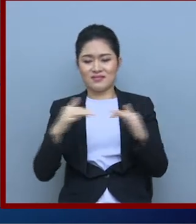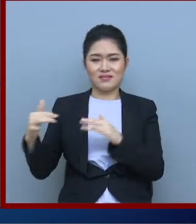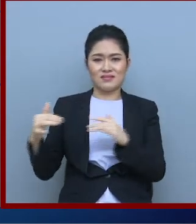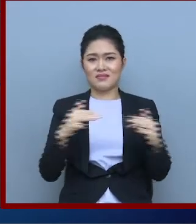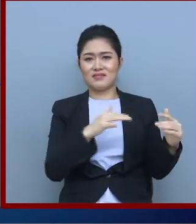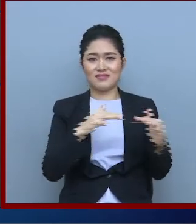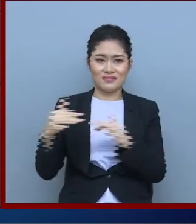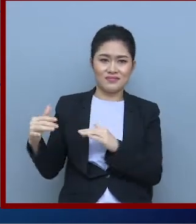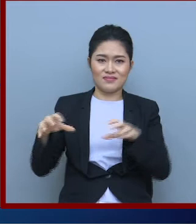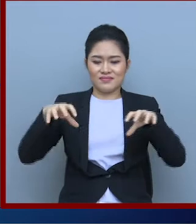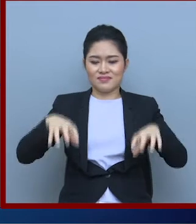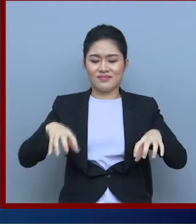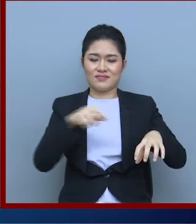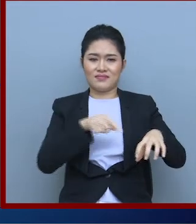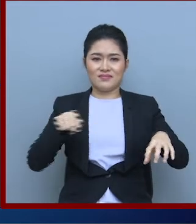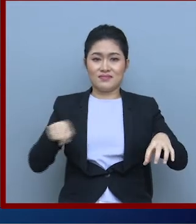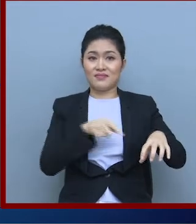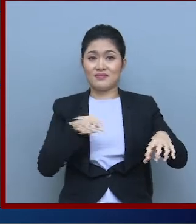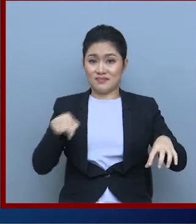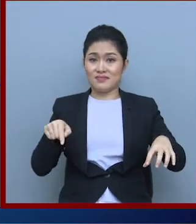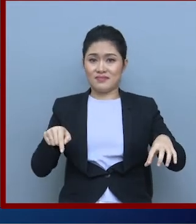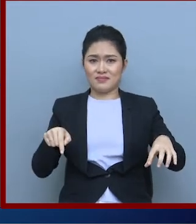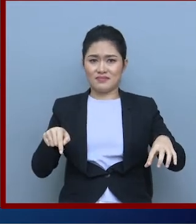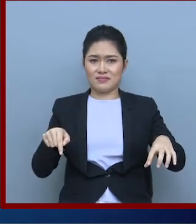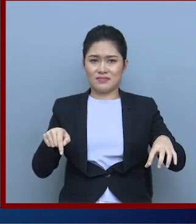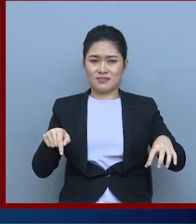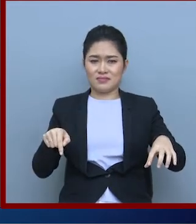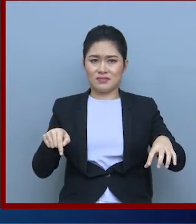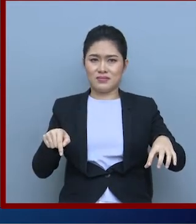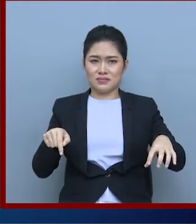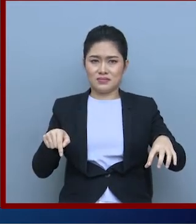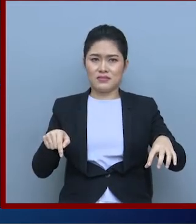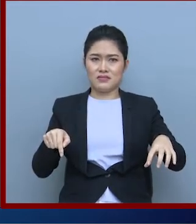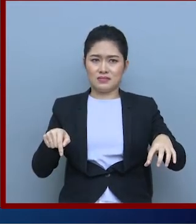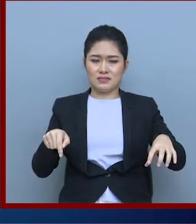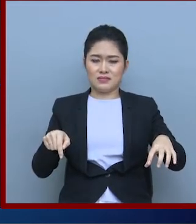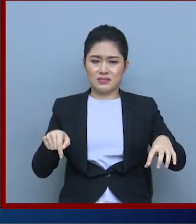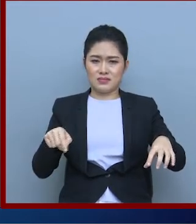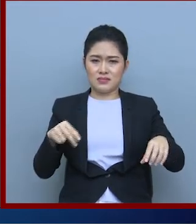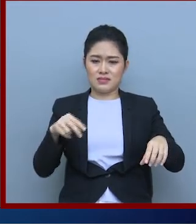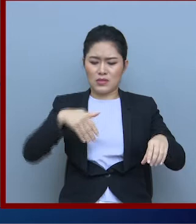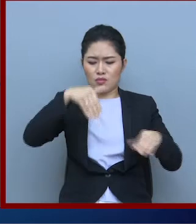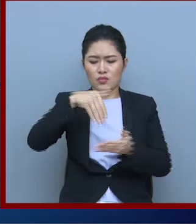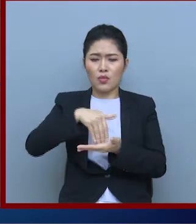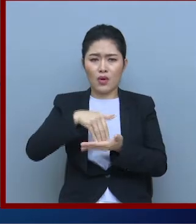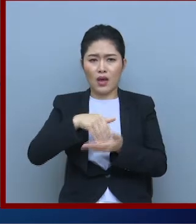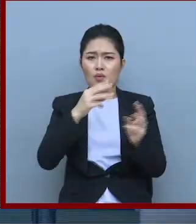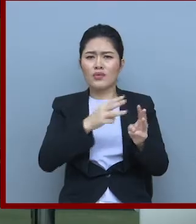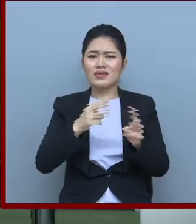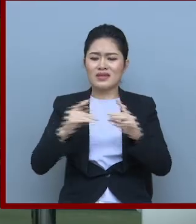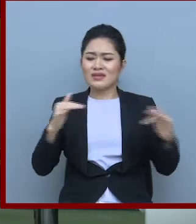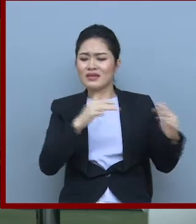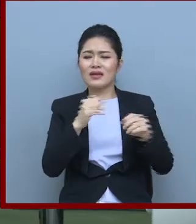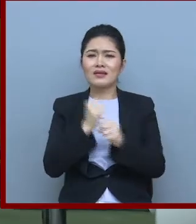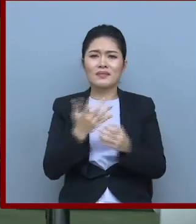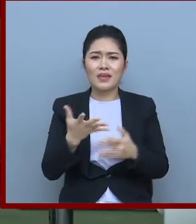ที่จะสนทนากันได้นะครับผ่านเขาเรียกว่า MQTT โปรโตคอลนั่นเองนะครับหลักการ